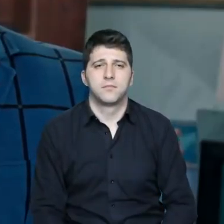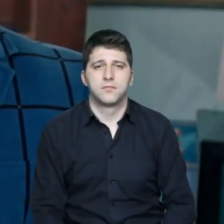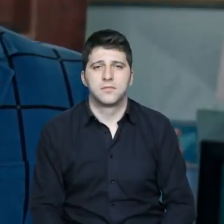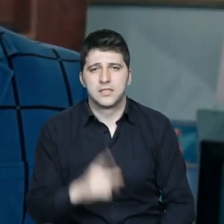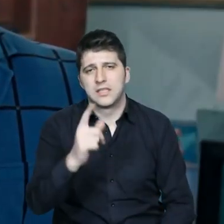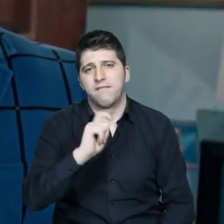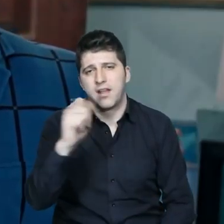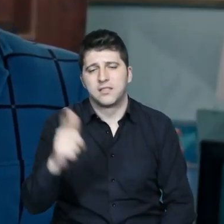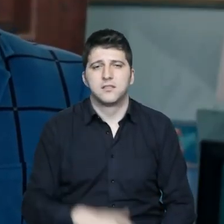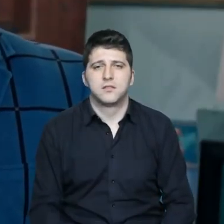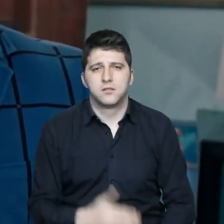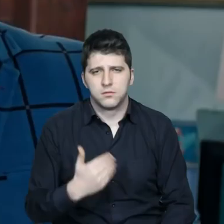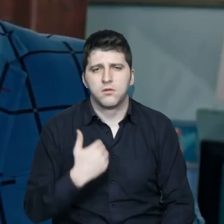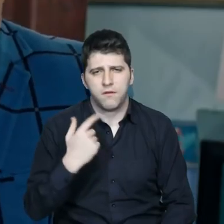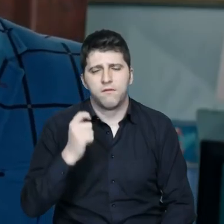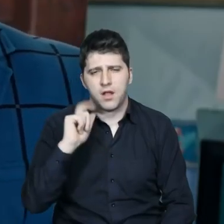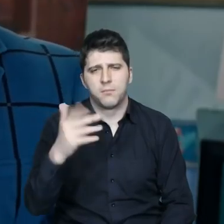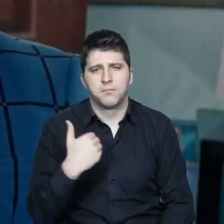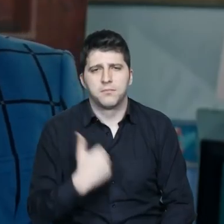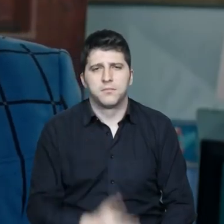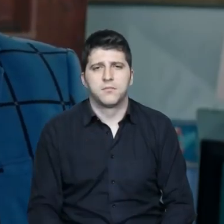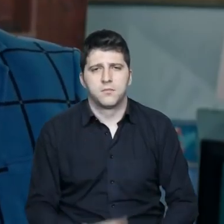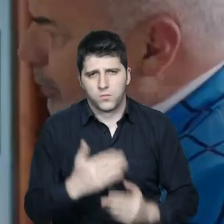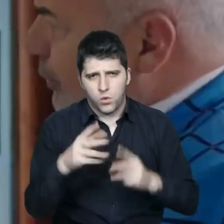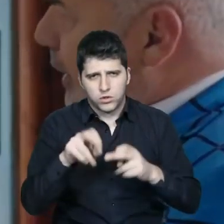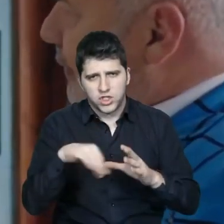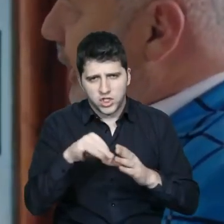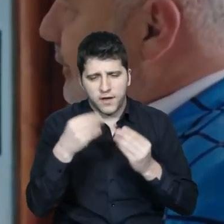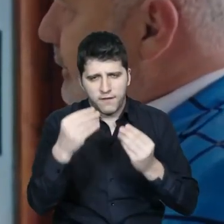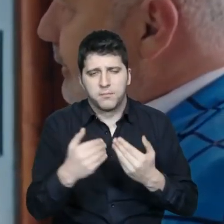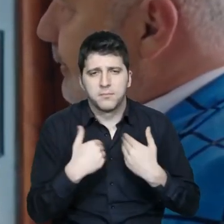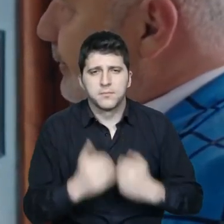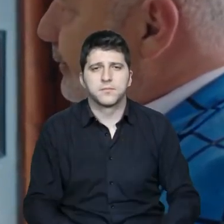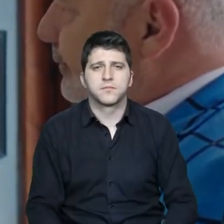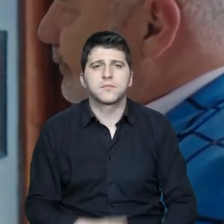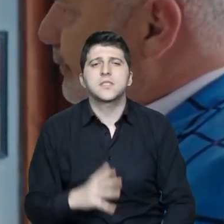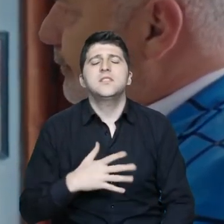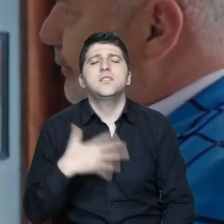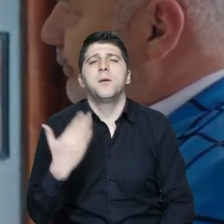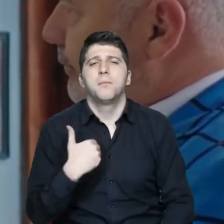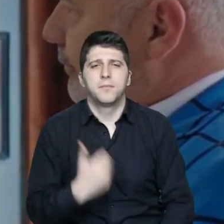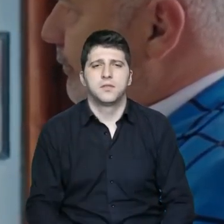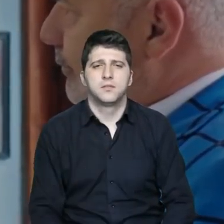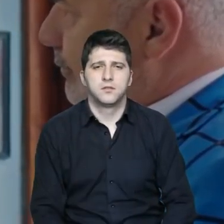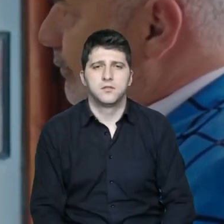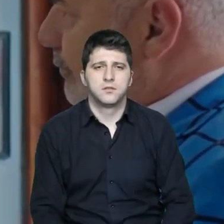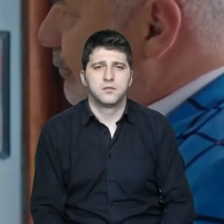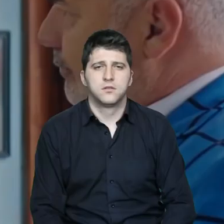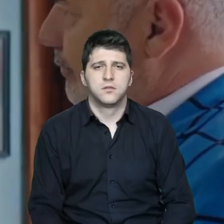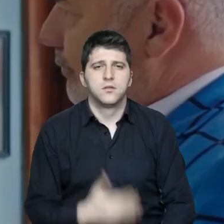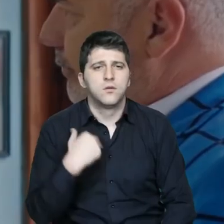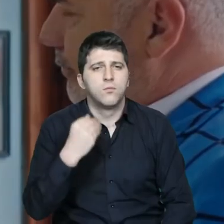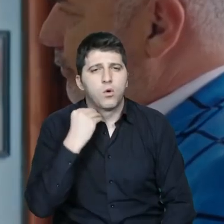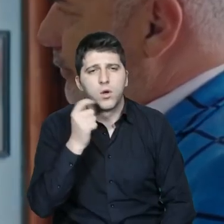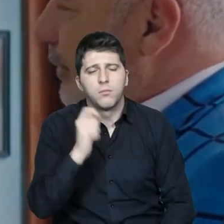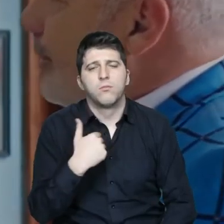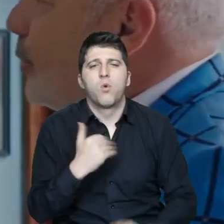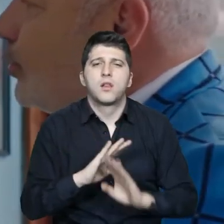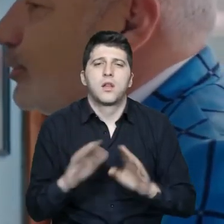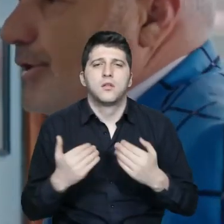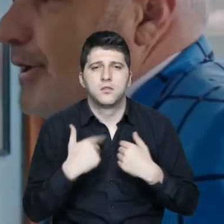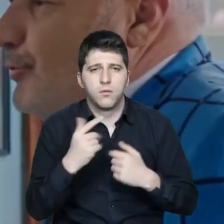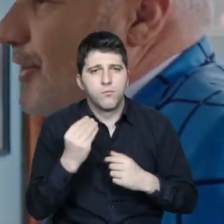Sen verirsin artık. Verir, verir. Buyur otur, bir çay ikram edeyim ben sana. İstemez. Ben borcumu ödedim. Benden bu kadar.